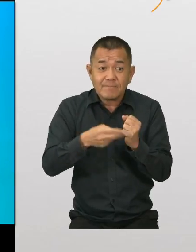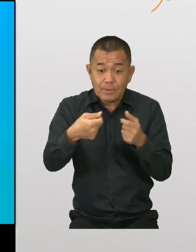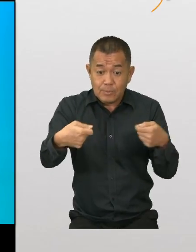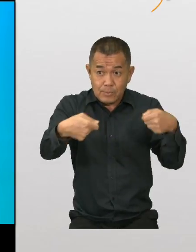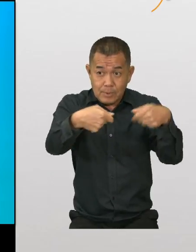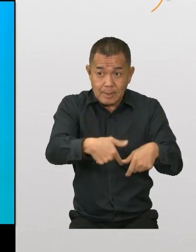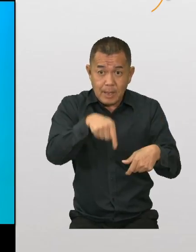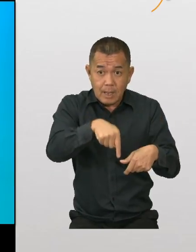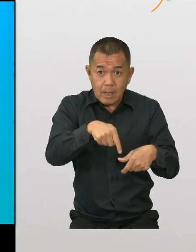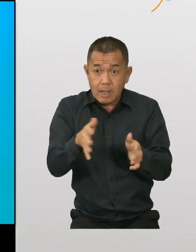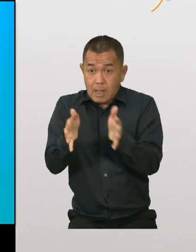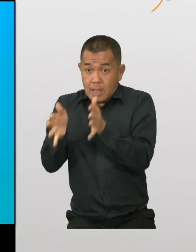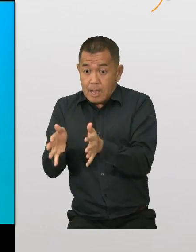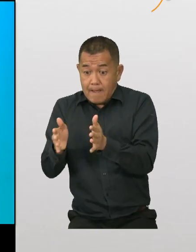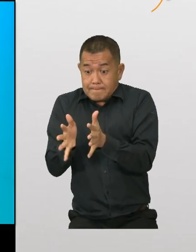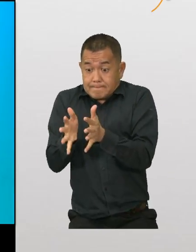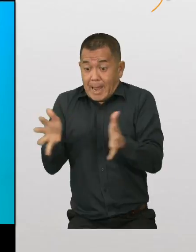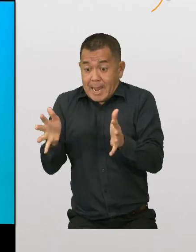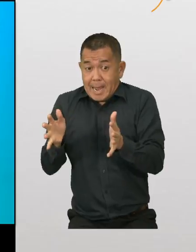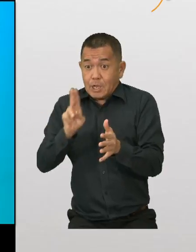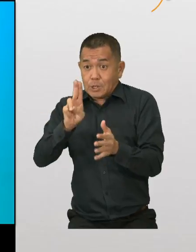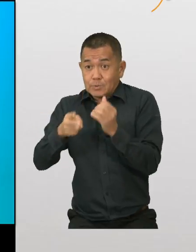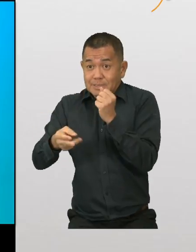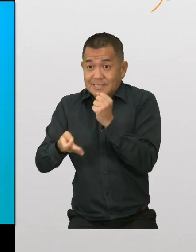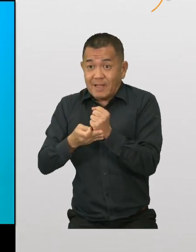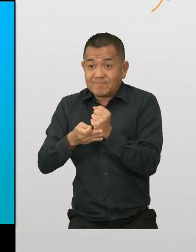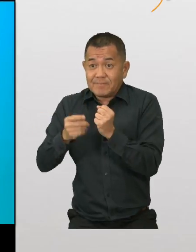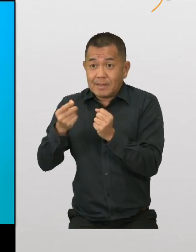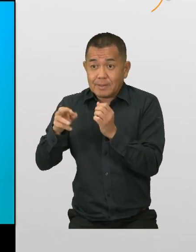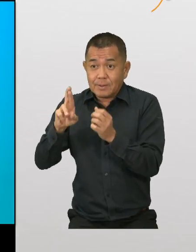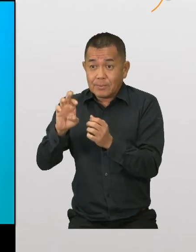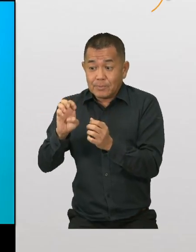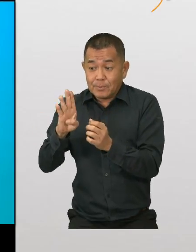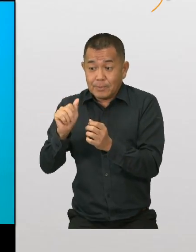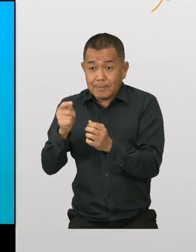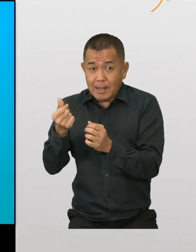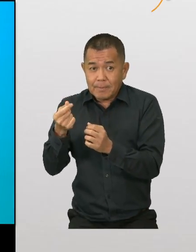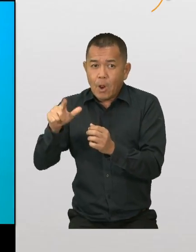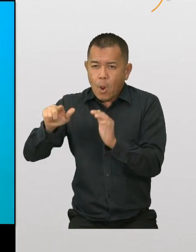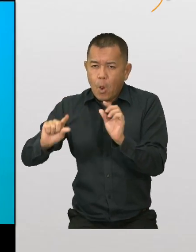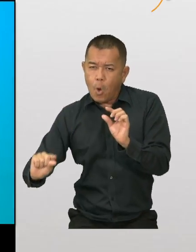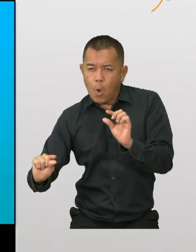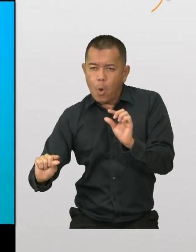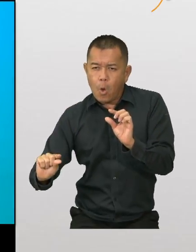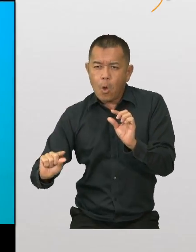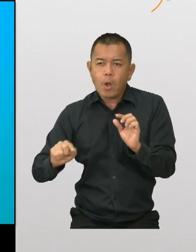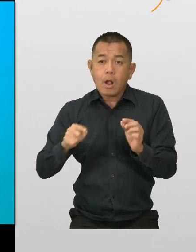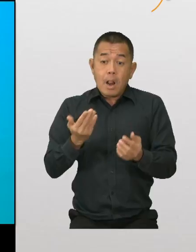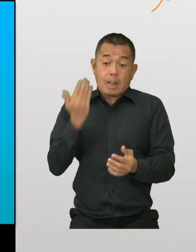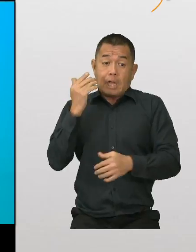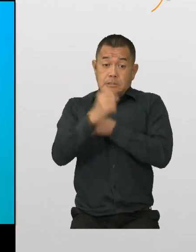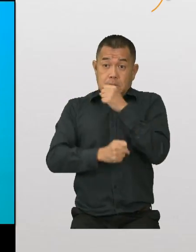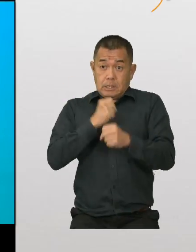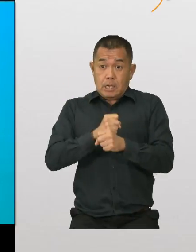lower. 年政府也调 Last 高 year, 了 we 回扣 also 的数额 increased the U-Save rebates. 所以一房式和 Households 两 in 房 one 式的 and 屋 two